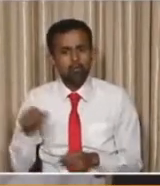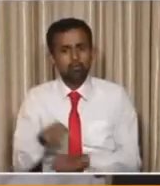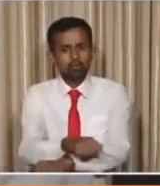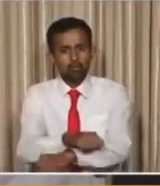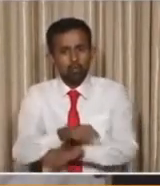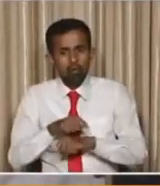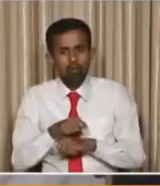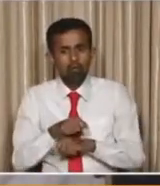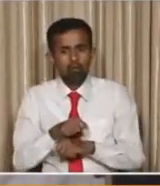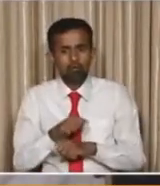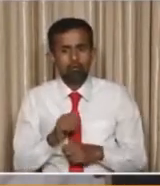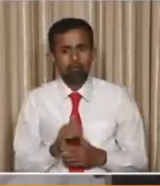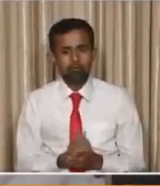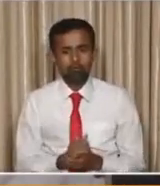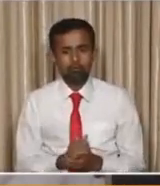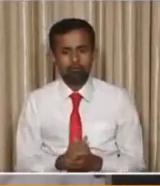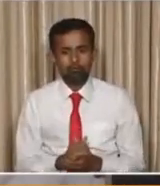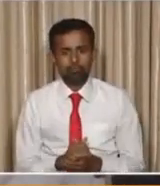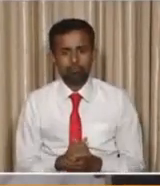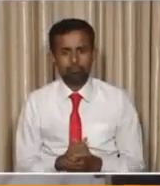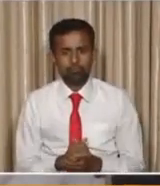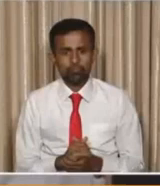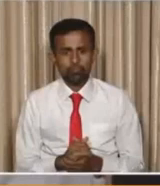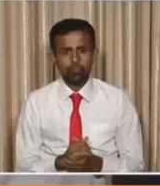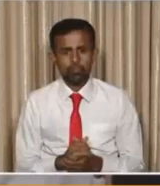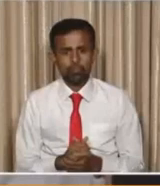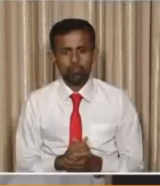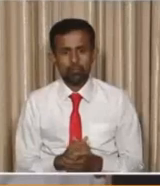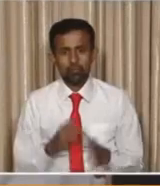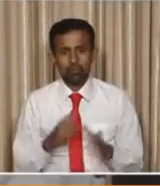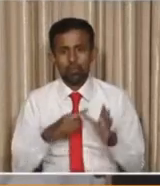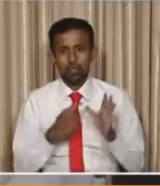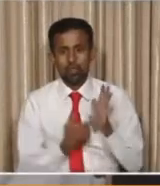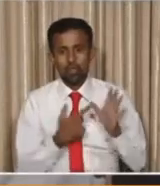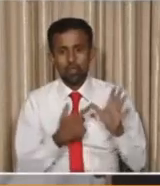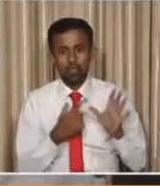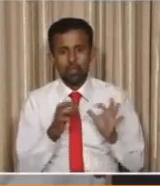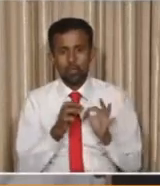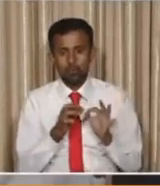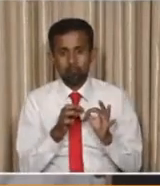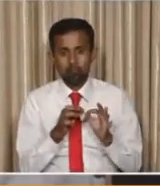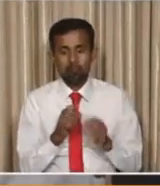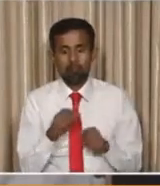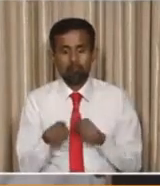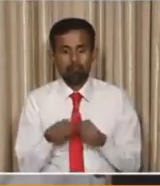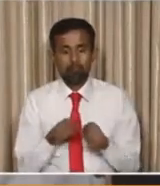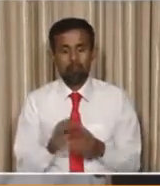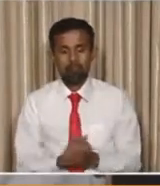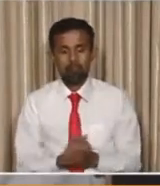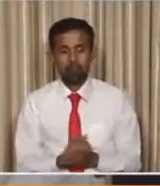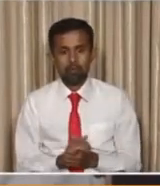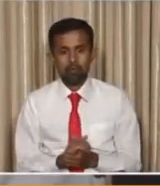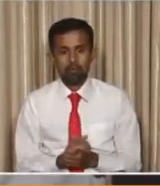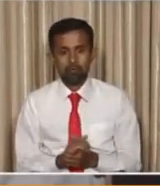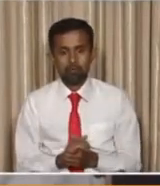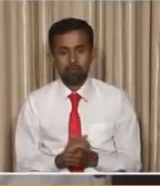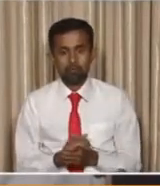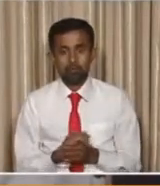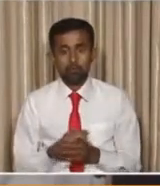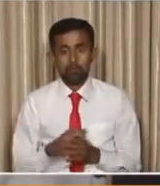කරේ අර ඇරබ් ස්ප්‍රින් එක වගේ ඔරේන්ජ් රෙවලූෂන් එක